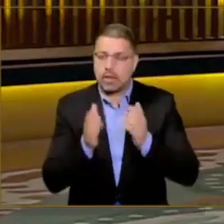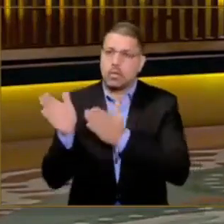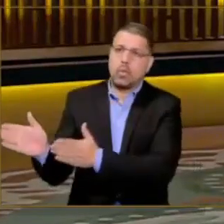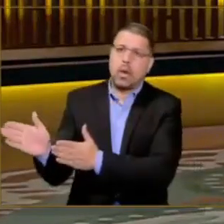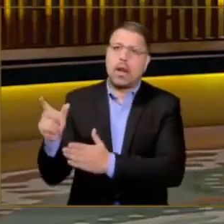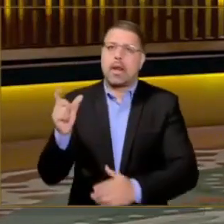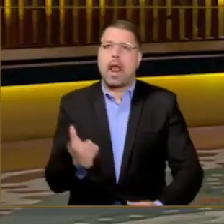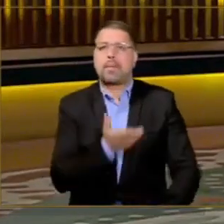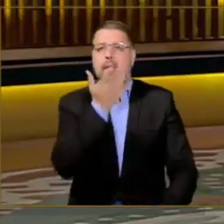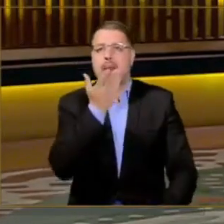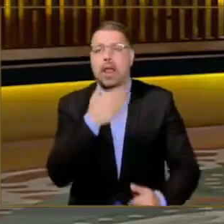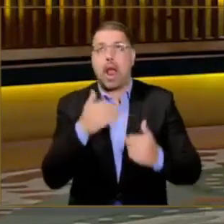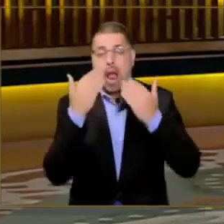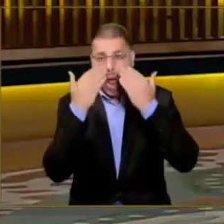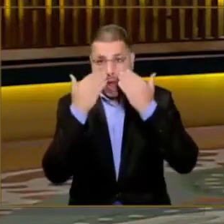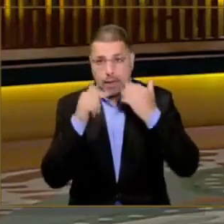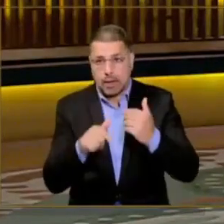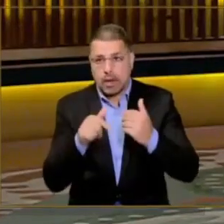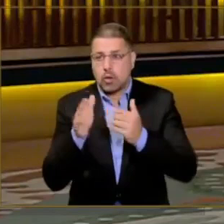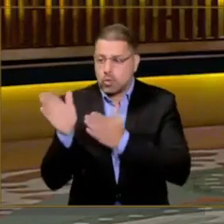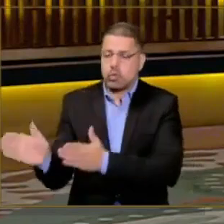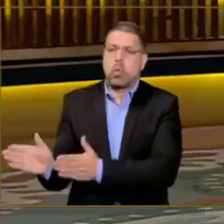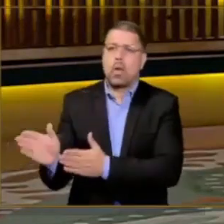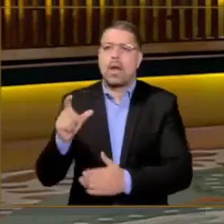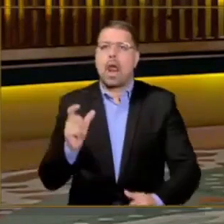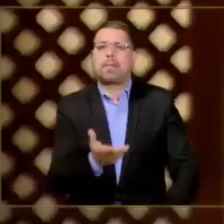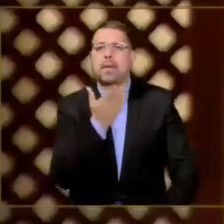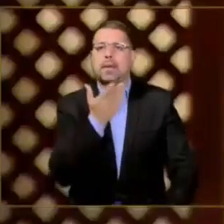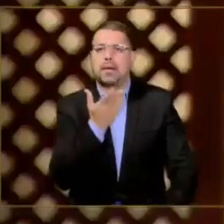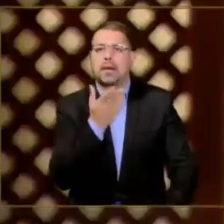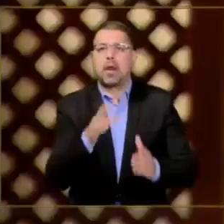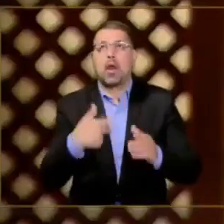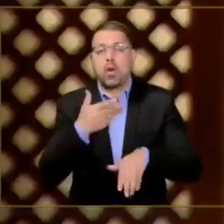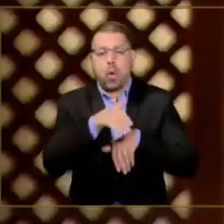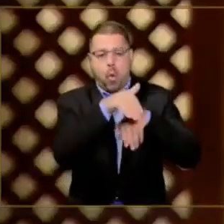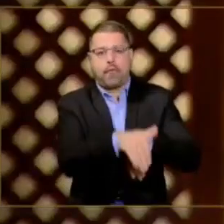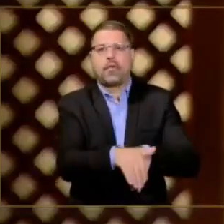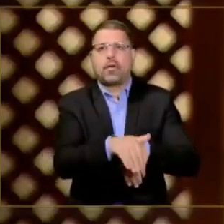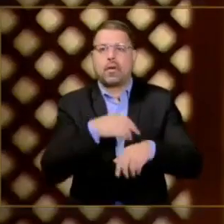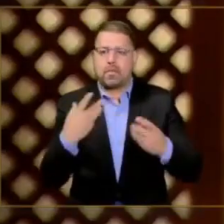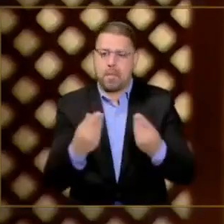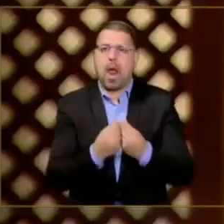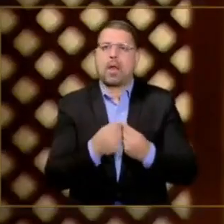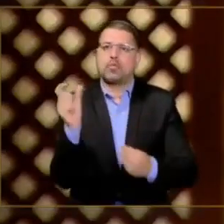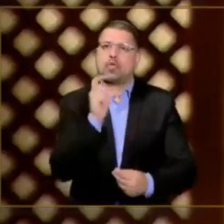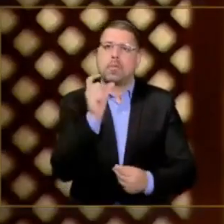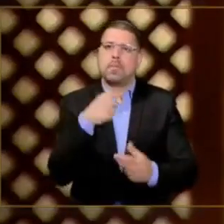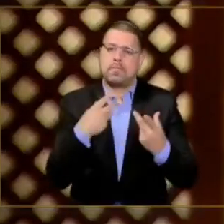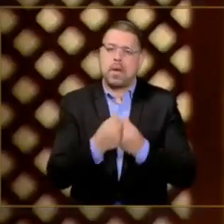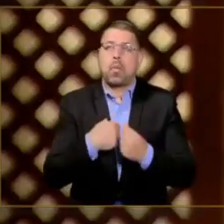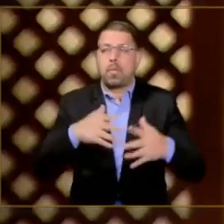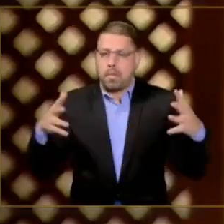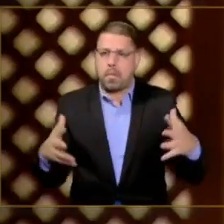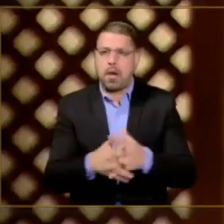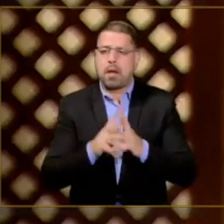نبينا اللهم احينا على سنه نبينا وتوفنا على واجمع بيننا